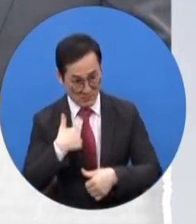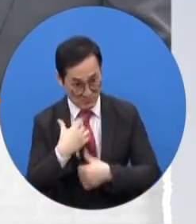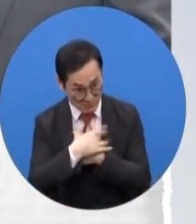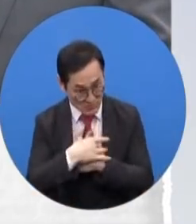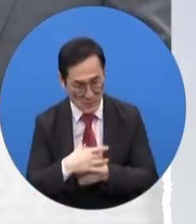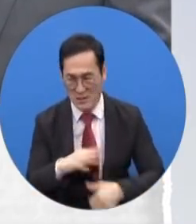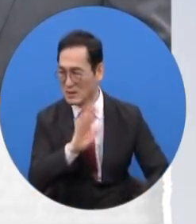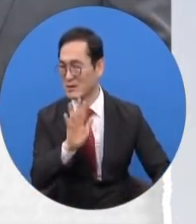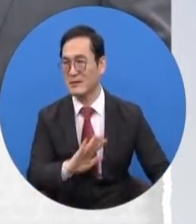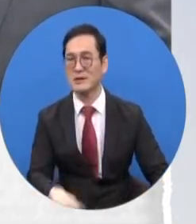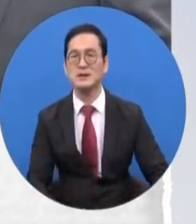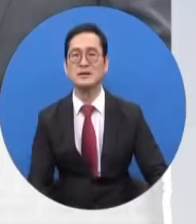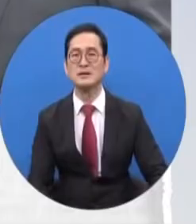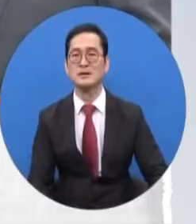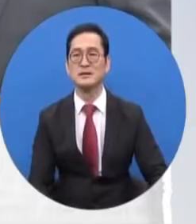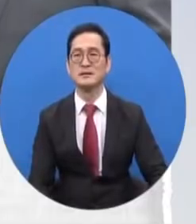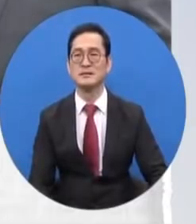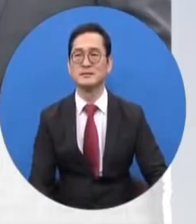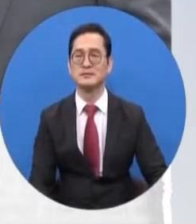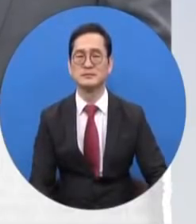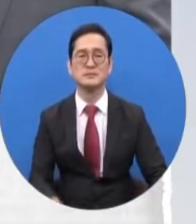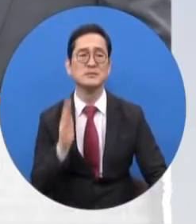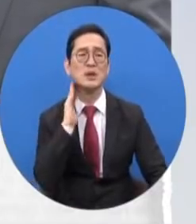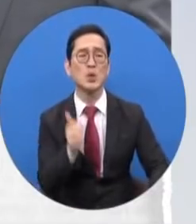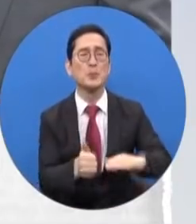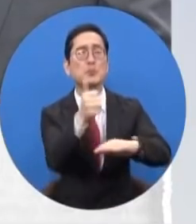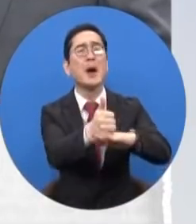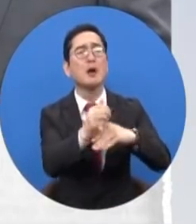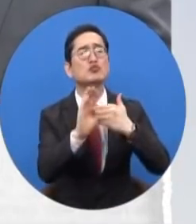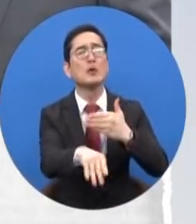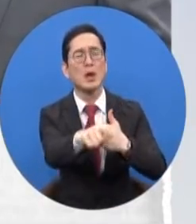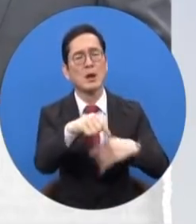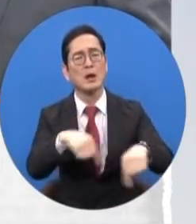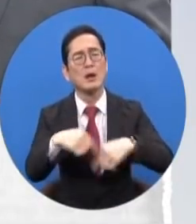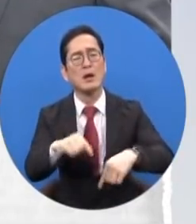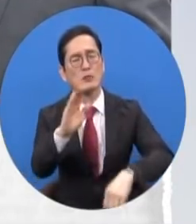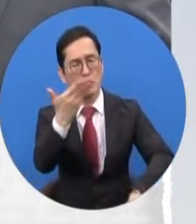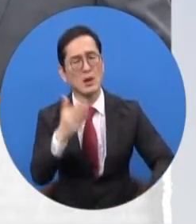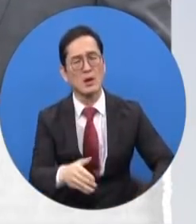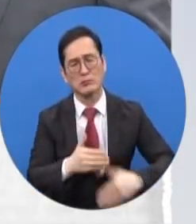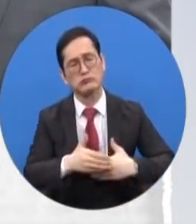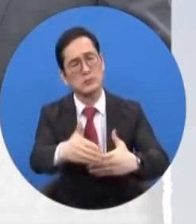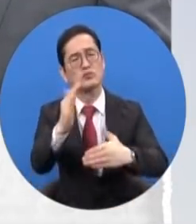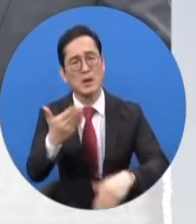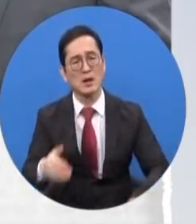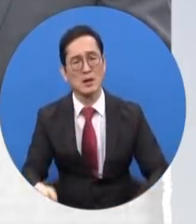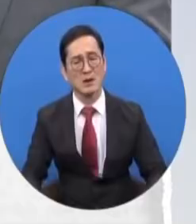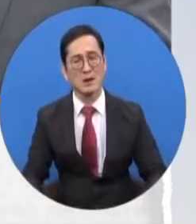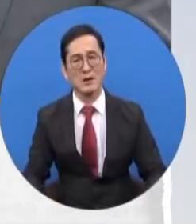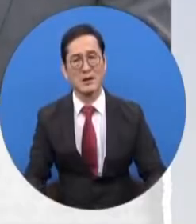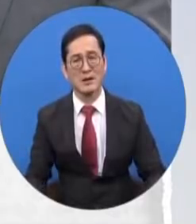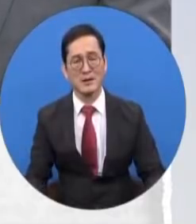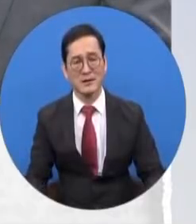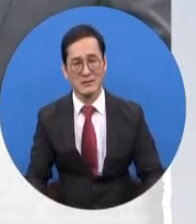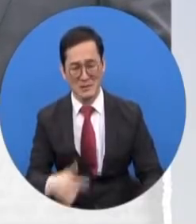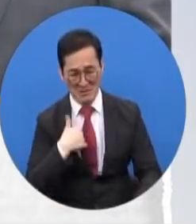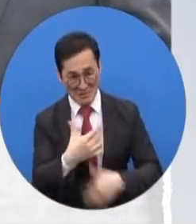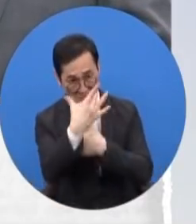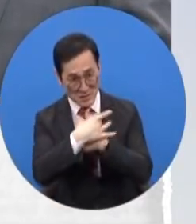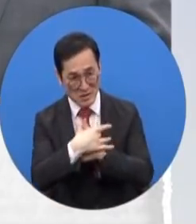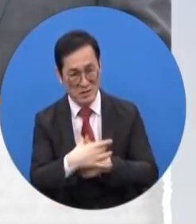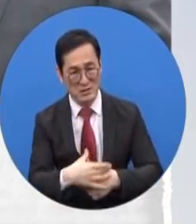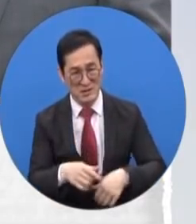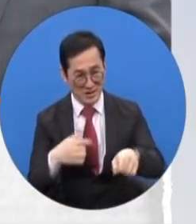있어요. 그런데 예. 이제 본인이 취임하고 나서 하면 될 문제들인데 이거를 지금 본인이 하기에는 정치적 부담이 크다고 보니까